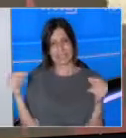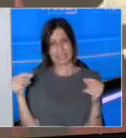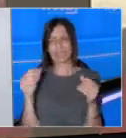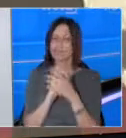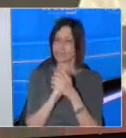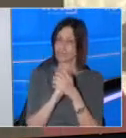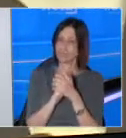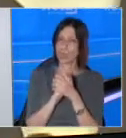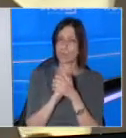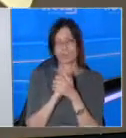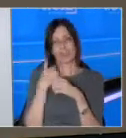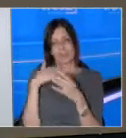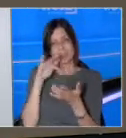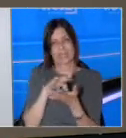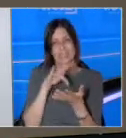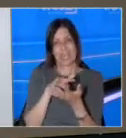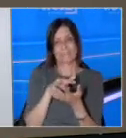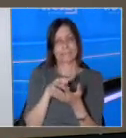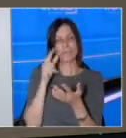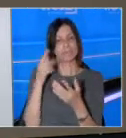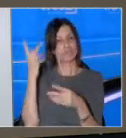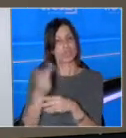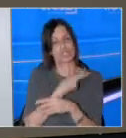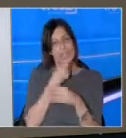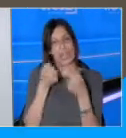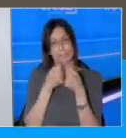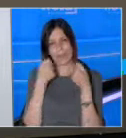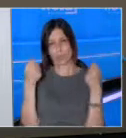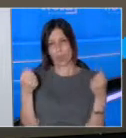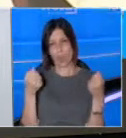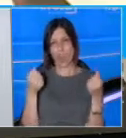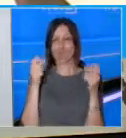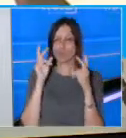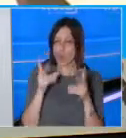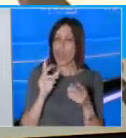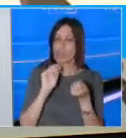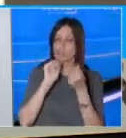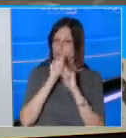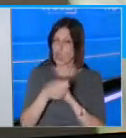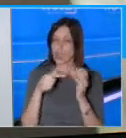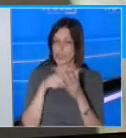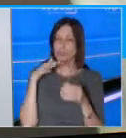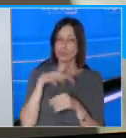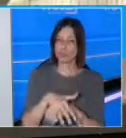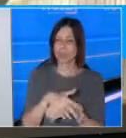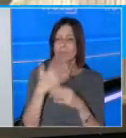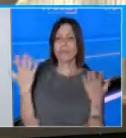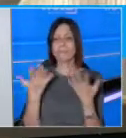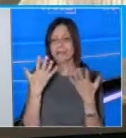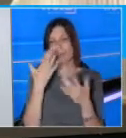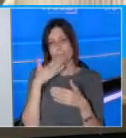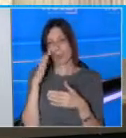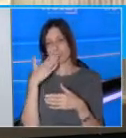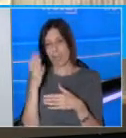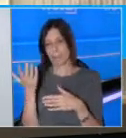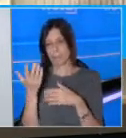ולצופים, מאזינים. אנחנו נמצאים, אלון, בשגרה מתוחה שעלולה להשתנות כי היא מושפעת ממה שקורה